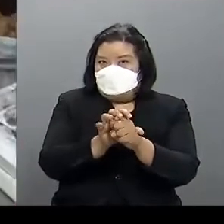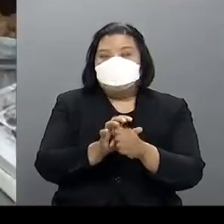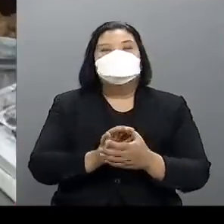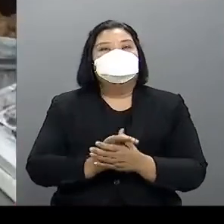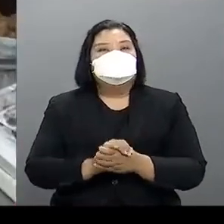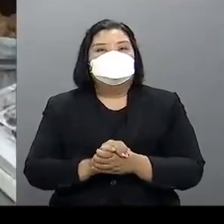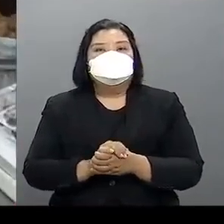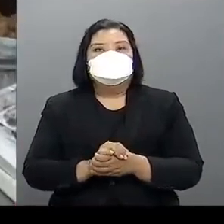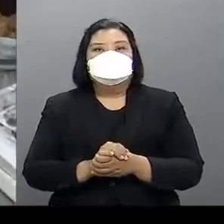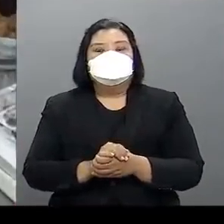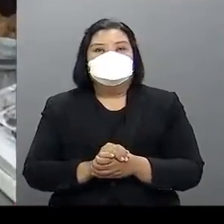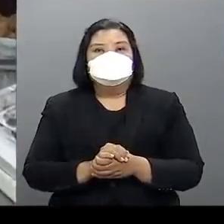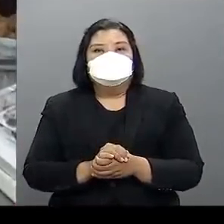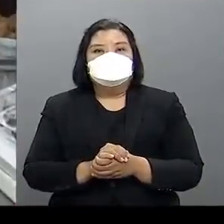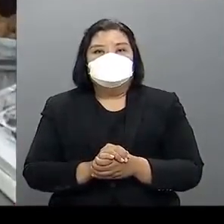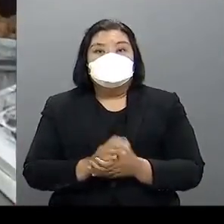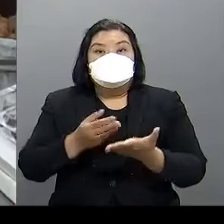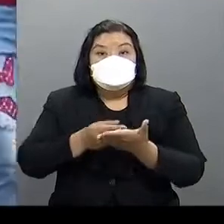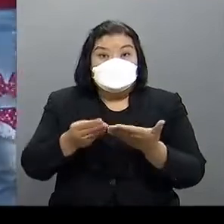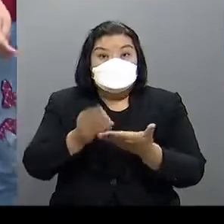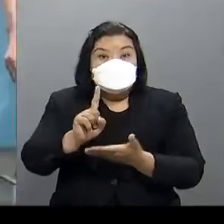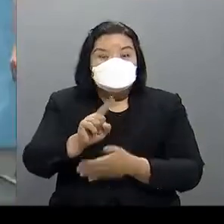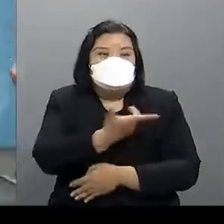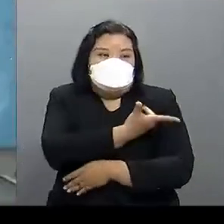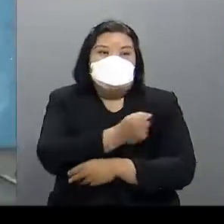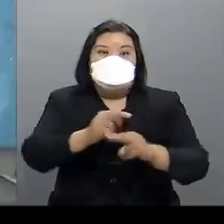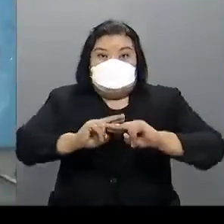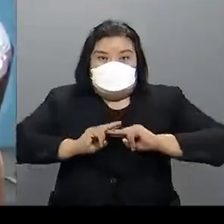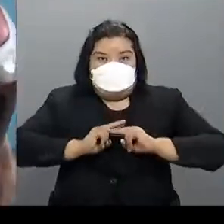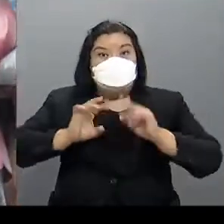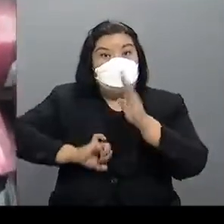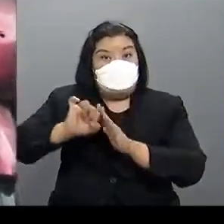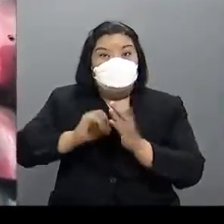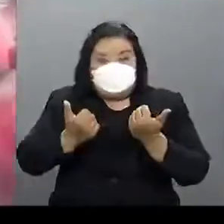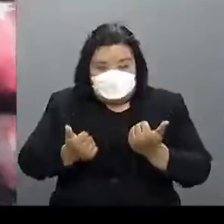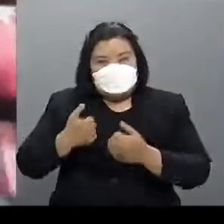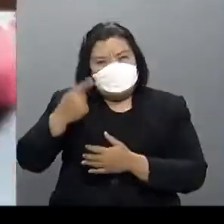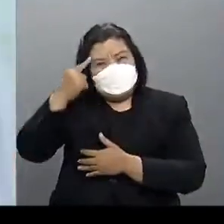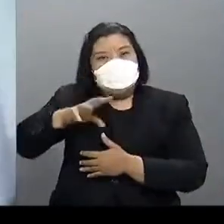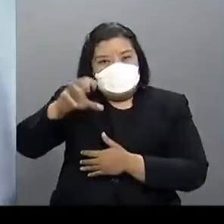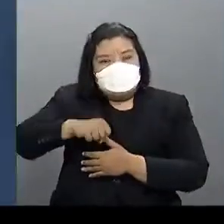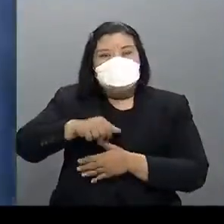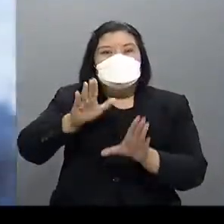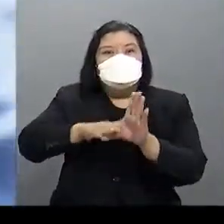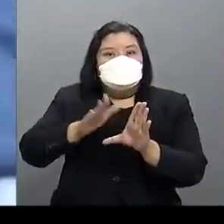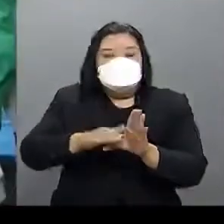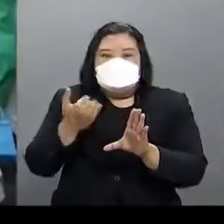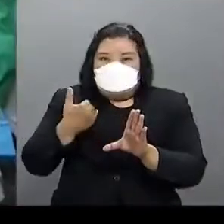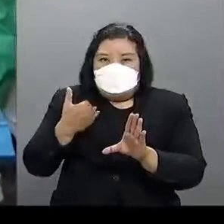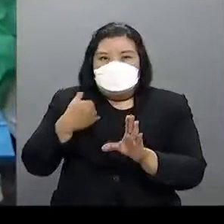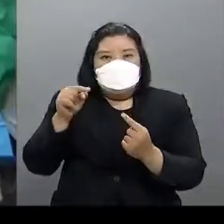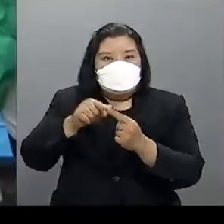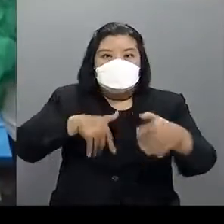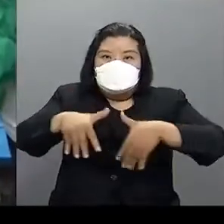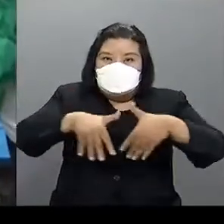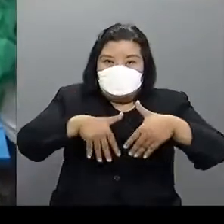ส่วนการจัดซื้อวัคซีนให้กับประชาชนในพื้นที่ล่าสุดอยู่ระหว่างการตรวจสอบข้อมูลการลงทะเบียนผ่านช่องทางต่างๆว่าควรพุ่งเป้าจัดซื้อ